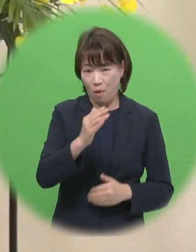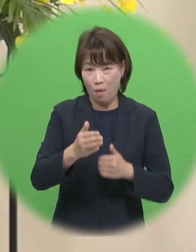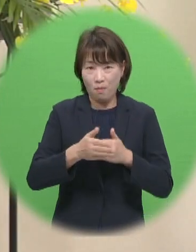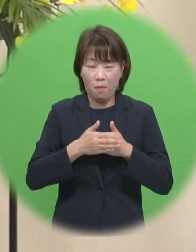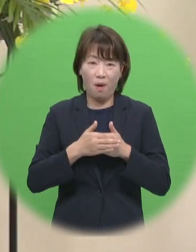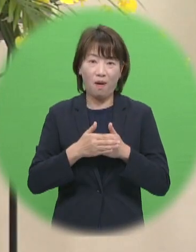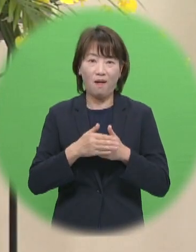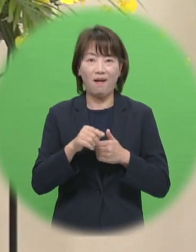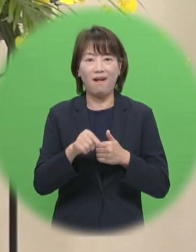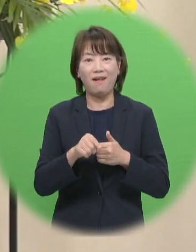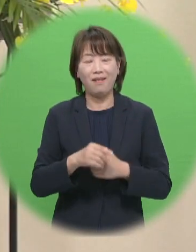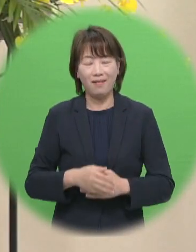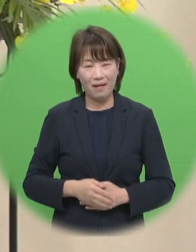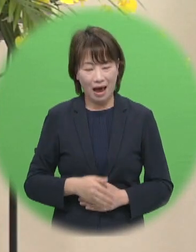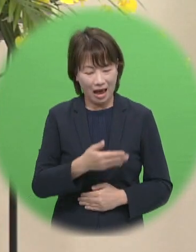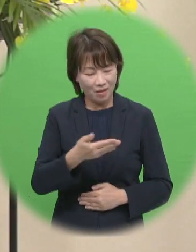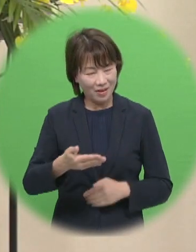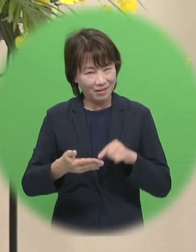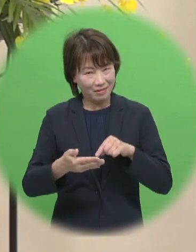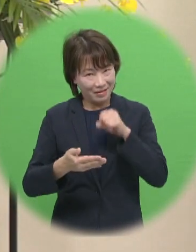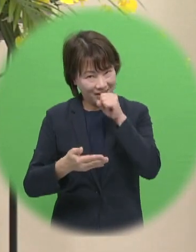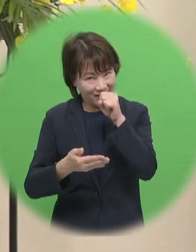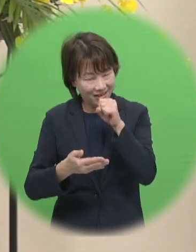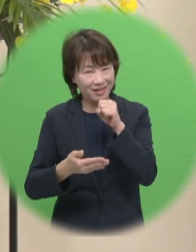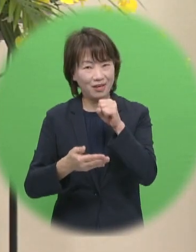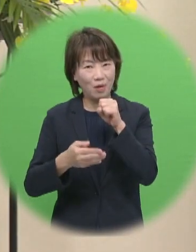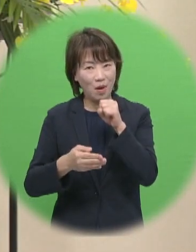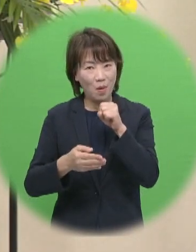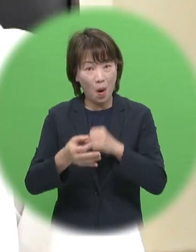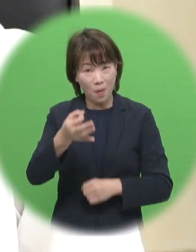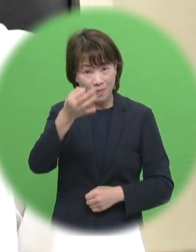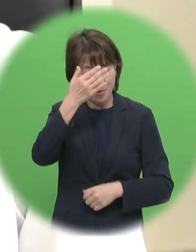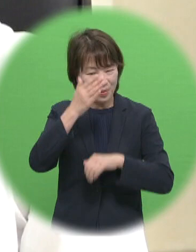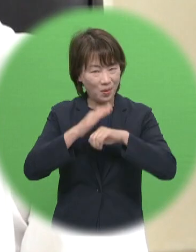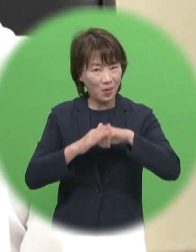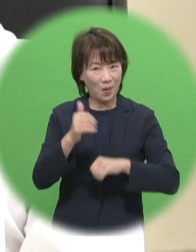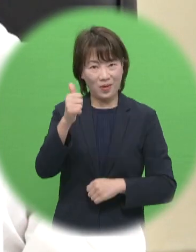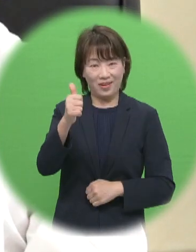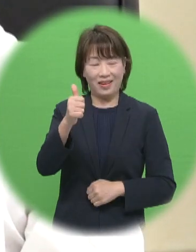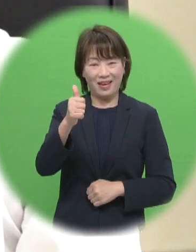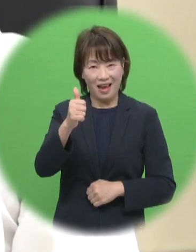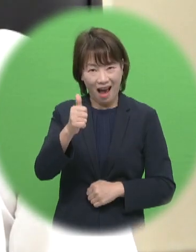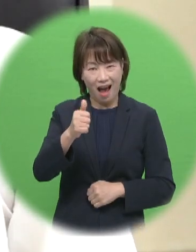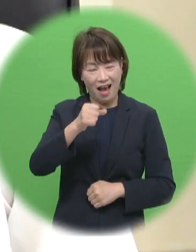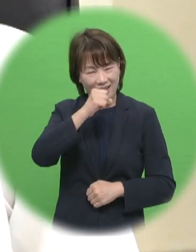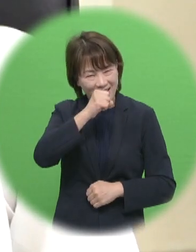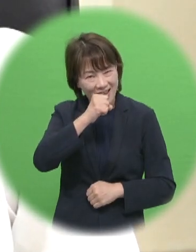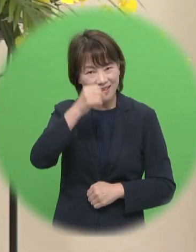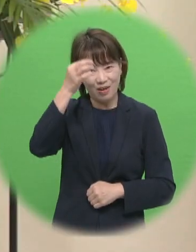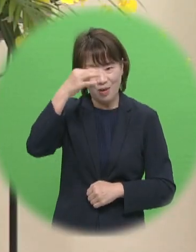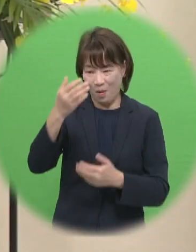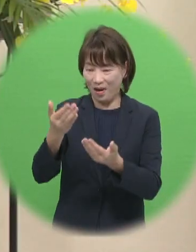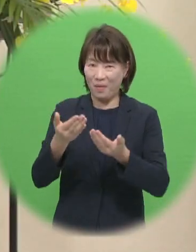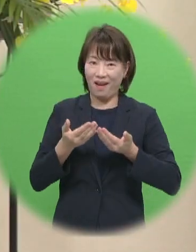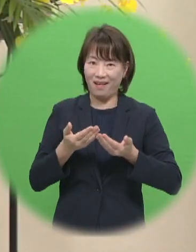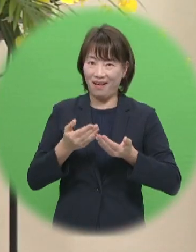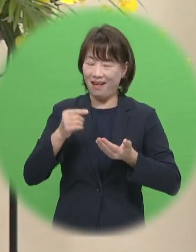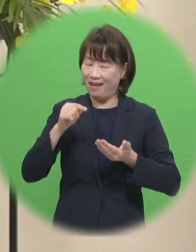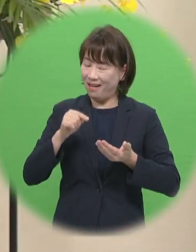そのお水の良さをですね、まさにこうプロ中のプロの江崎さんにご評価いただいたということはですね、これ